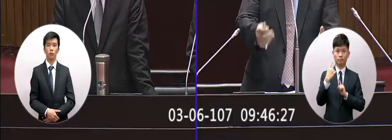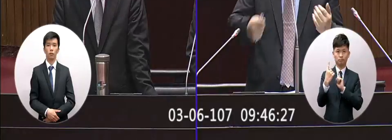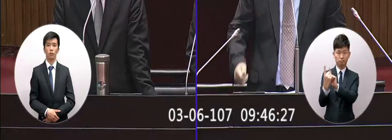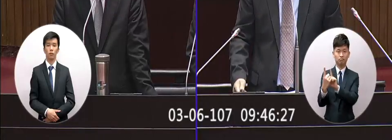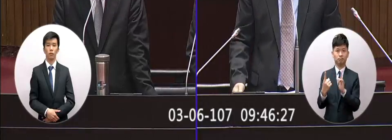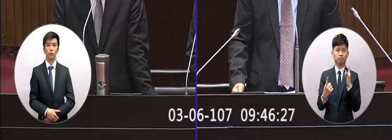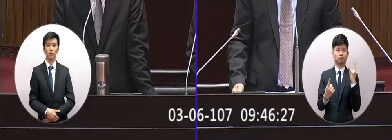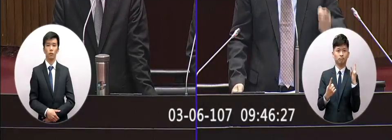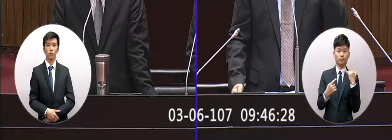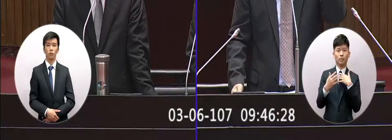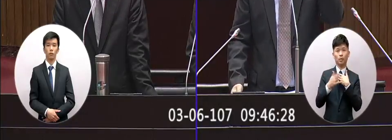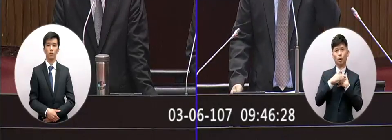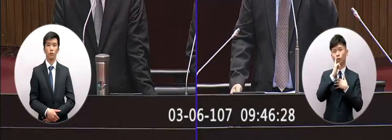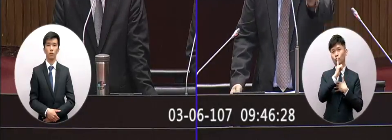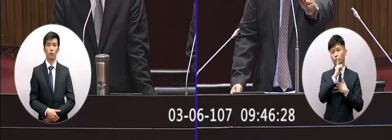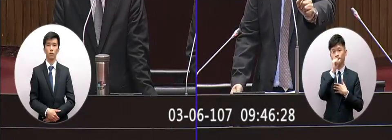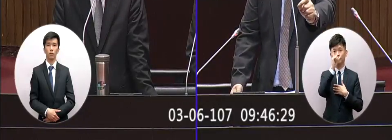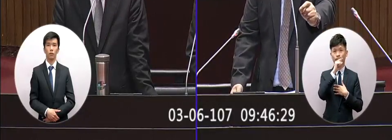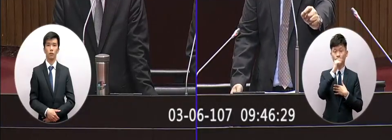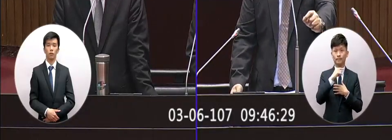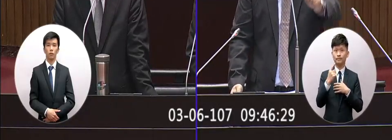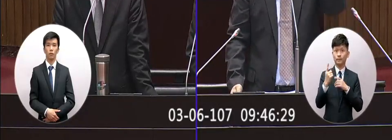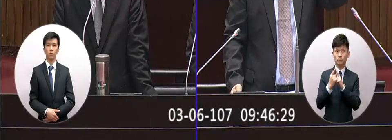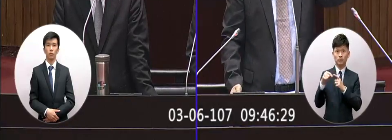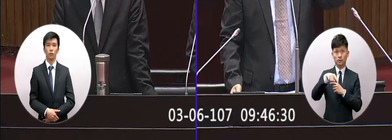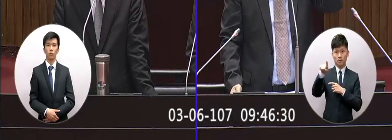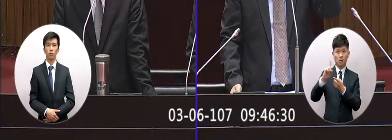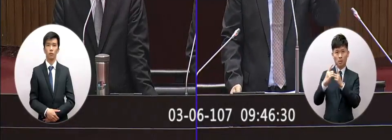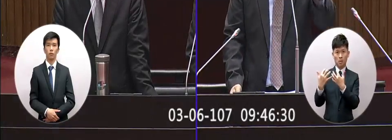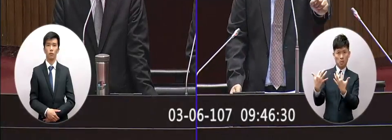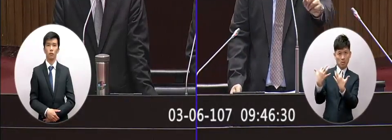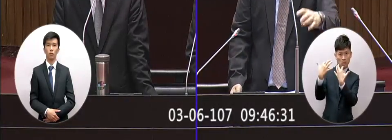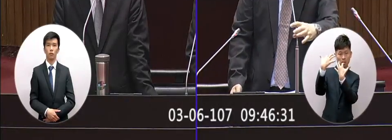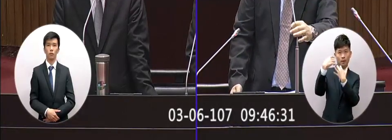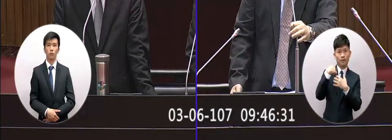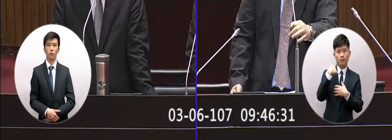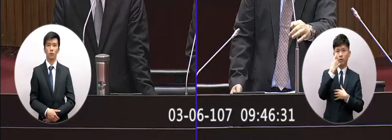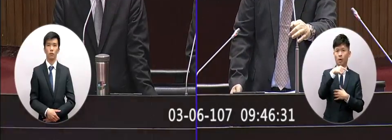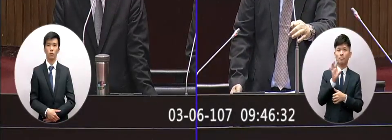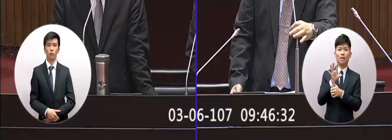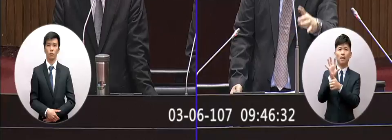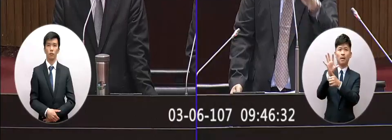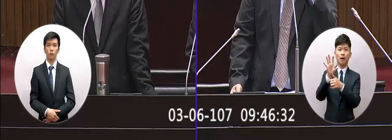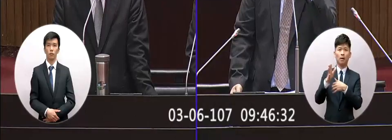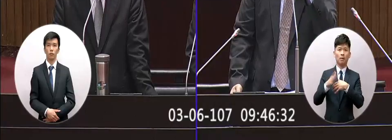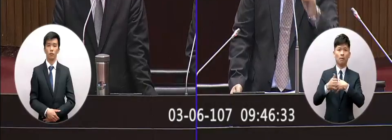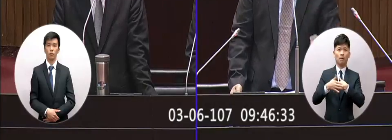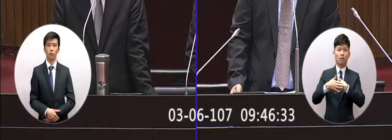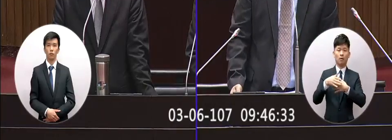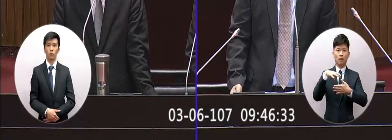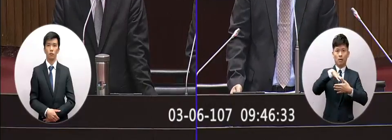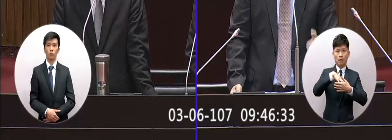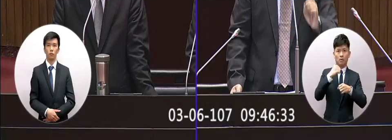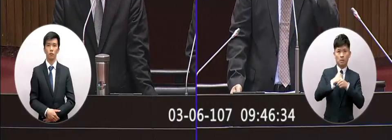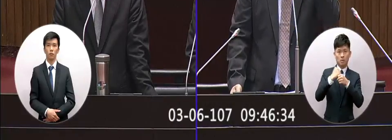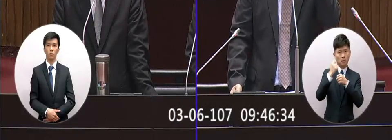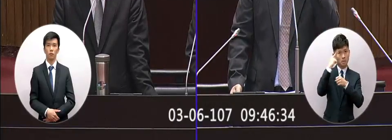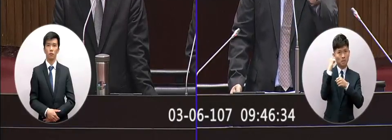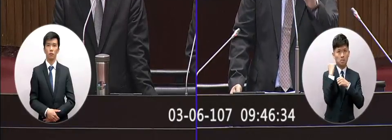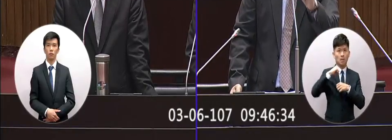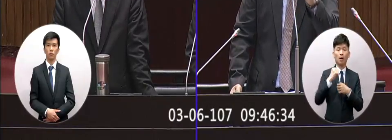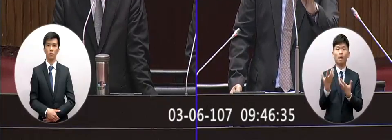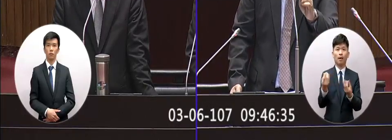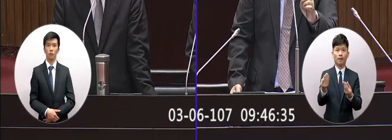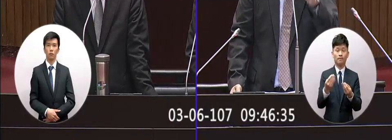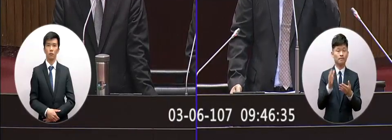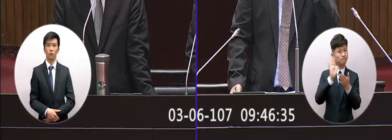应，是口号。对他们不友善的作为，我们顶多是这个口号式的谴责，没有积极的反制作为。我觉得在